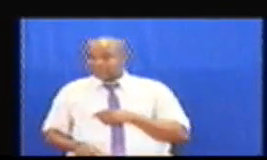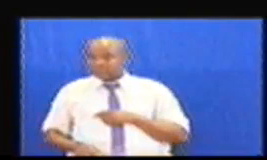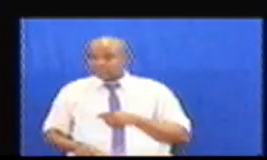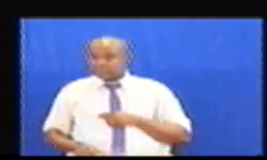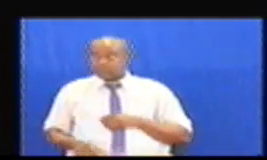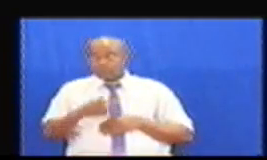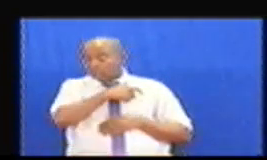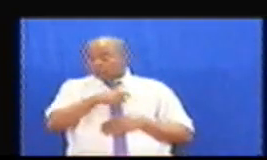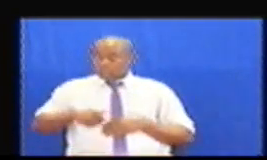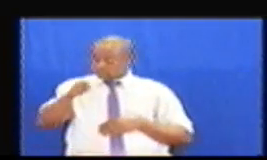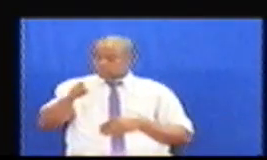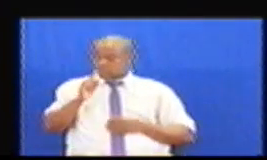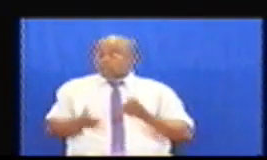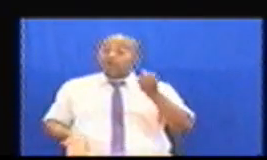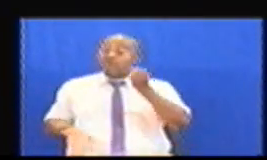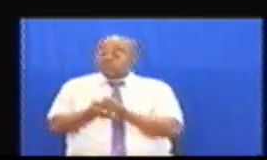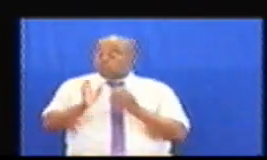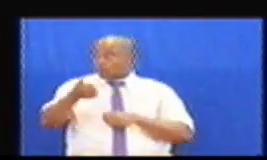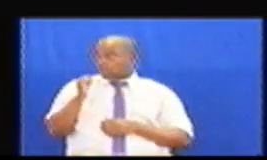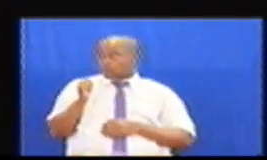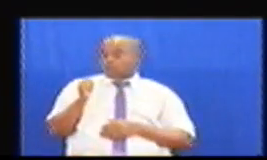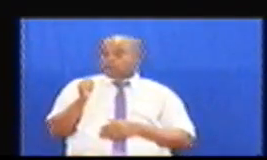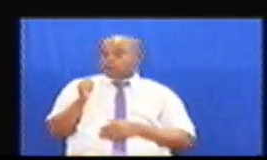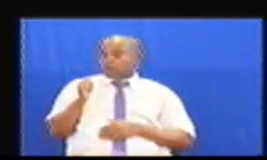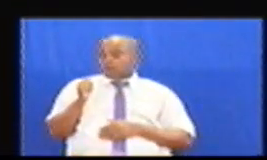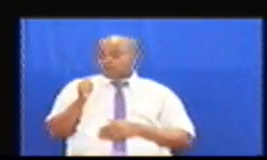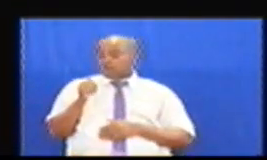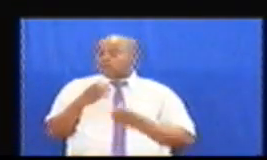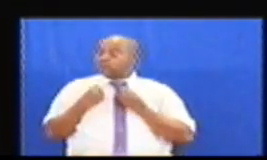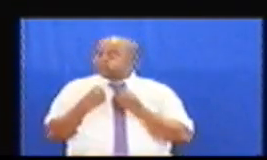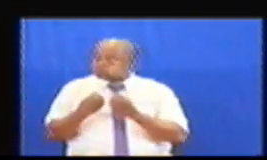Rais Magufuli mwaka jana alikwenda Butimba.